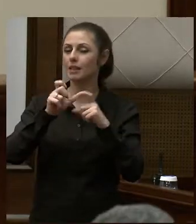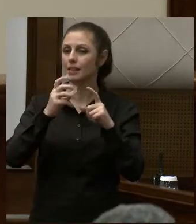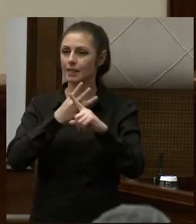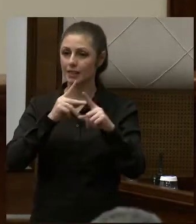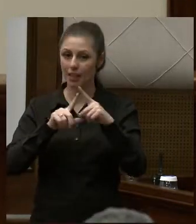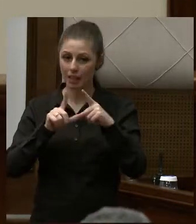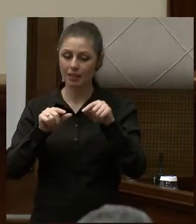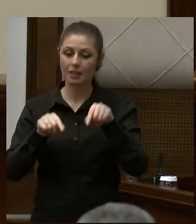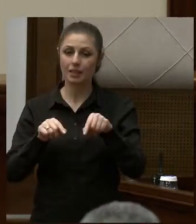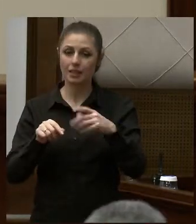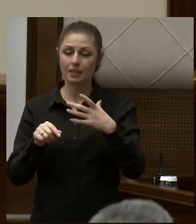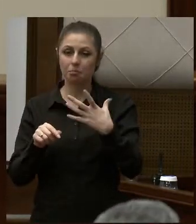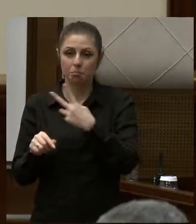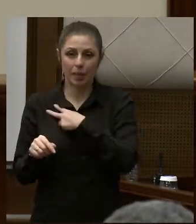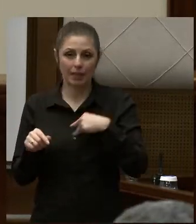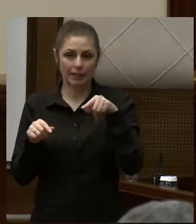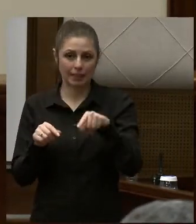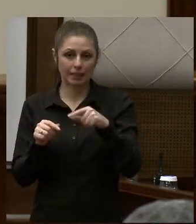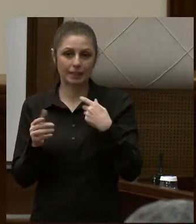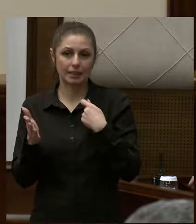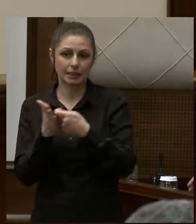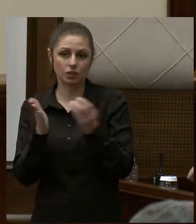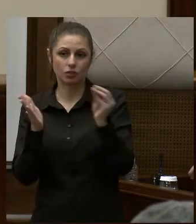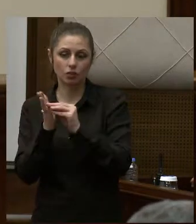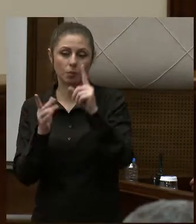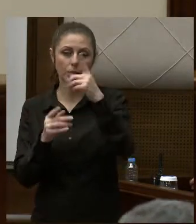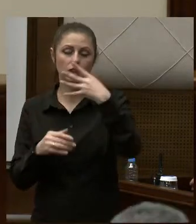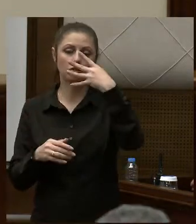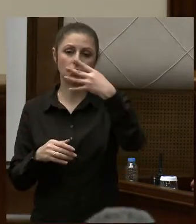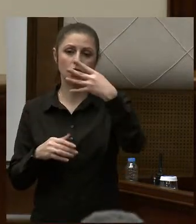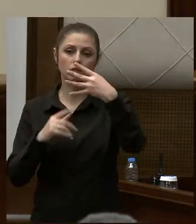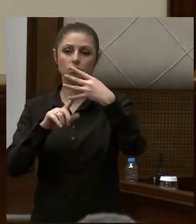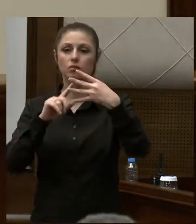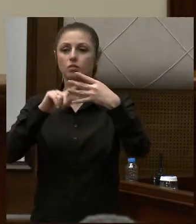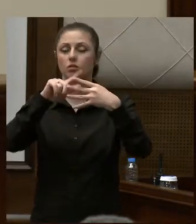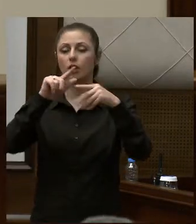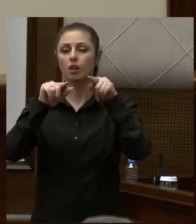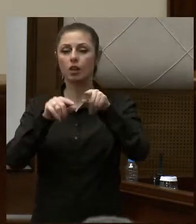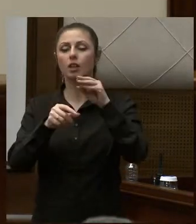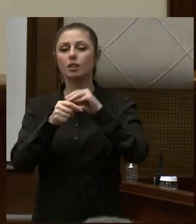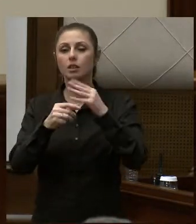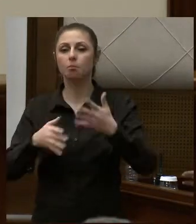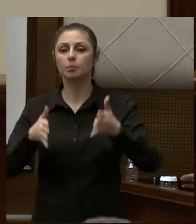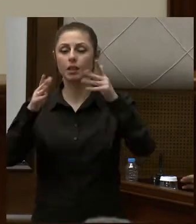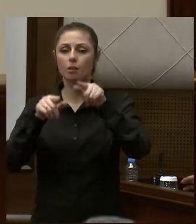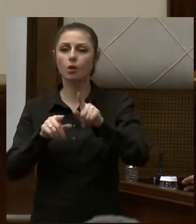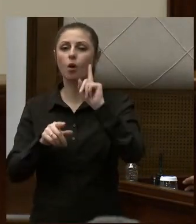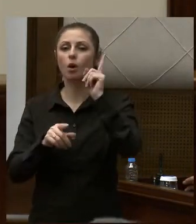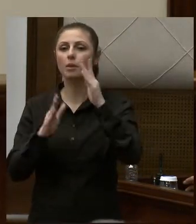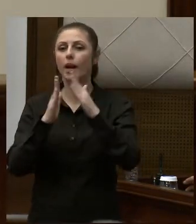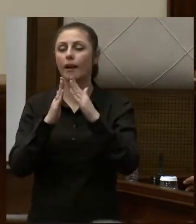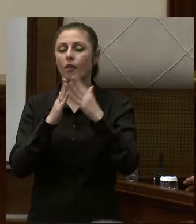kayıtlı bulunan taşınmaz üzerinde bodrum artı 4 katlı bina öğretmen evi olarak kullanılmak şartıyla